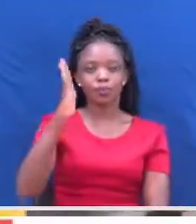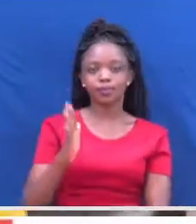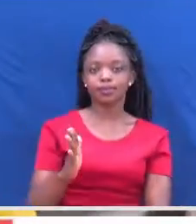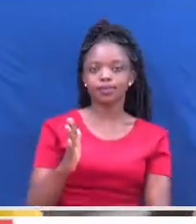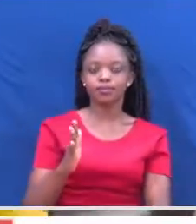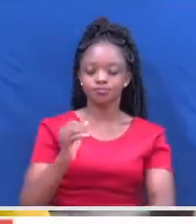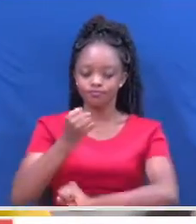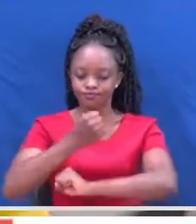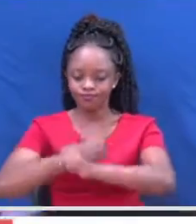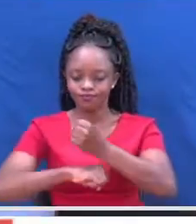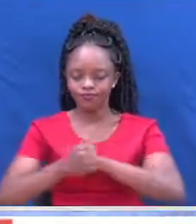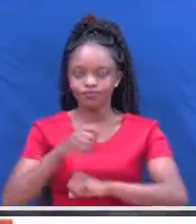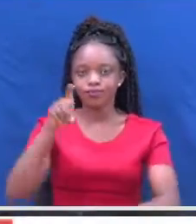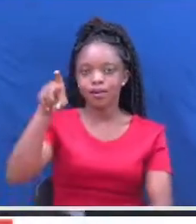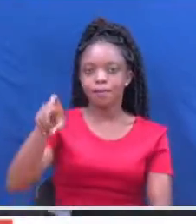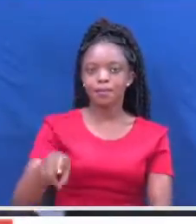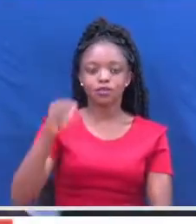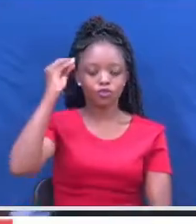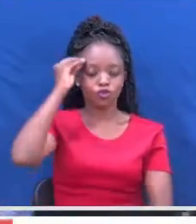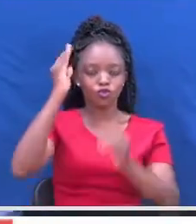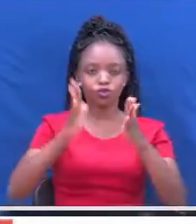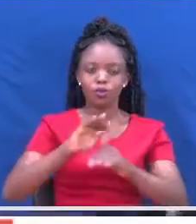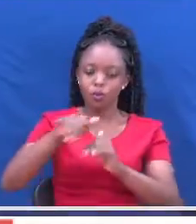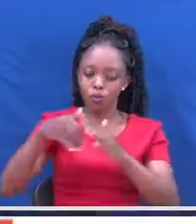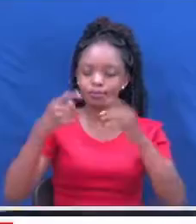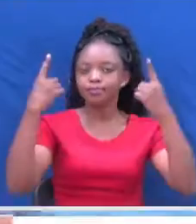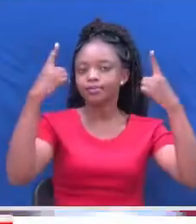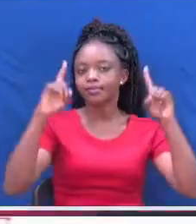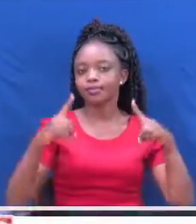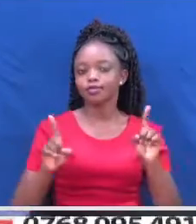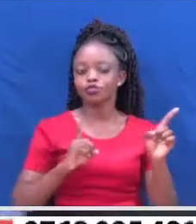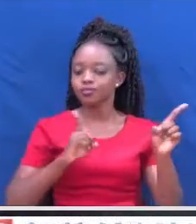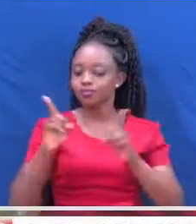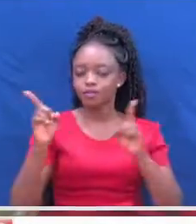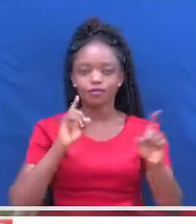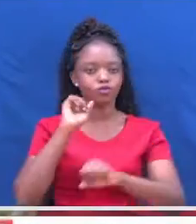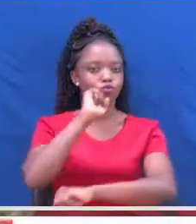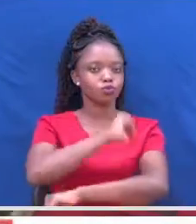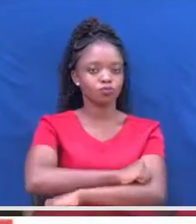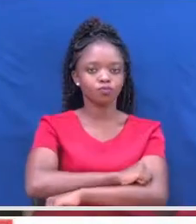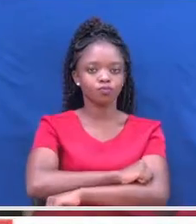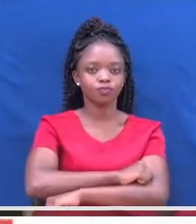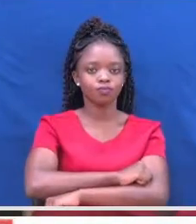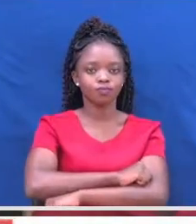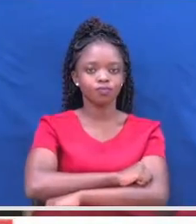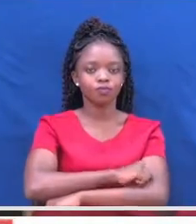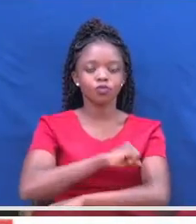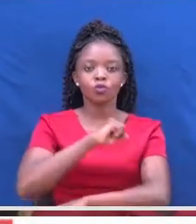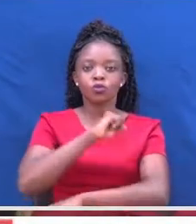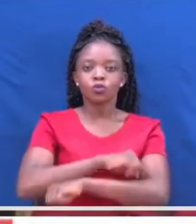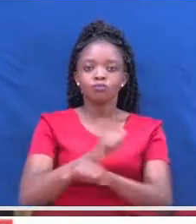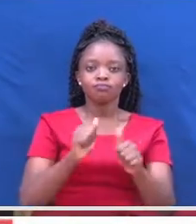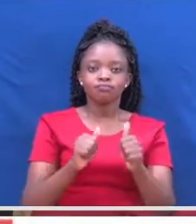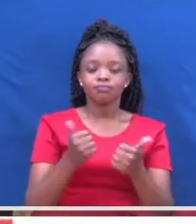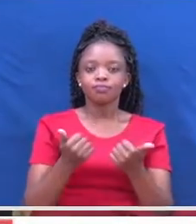katika juhudi za kuhakikisha wanafunzi wote wamefanikiwa kusafiri shuleni. Shule ambazo abiria wameenda kama